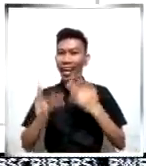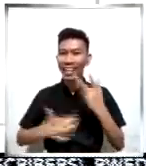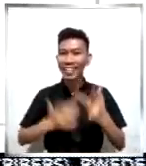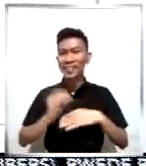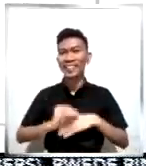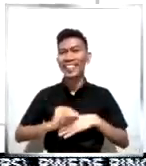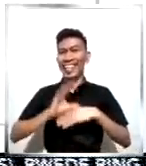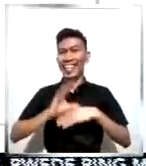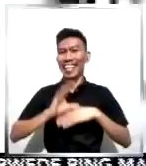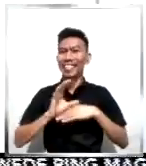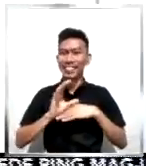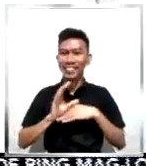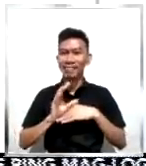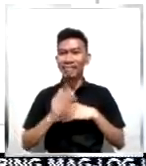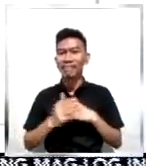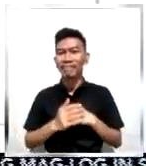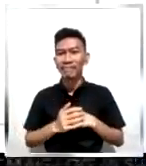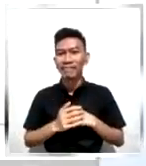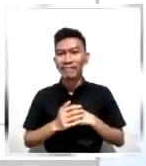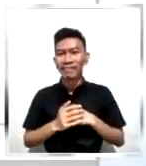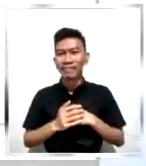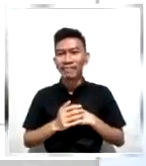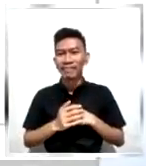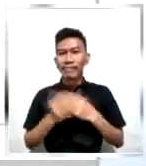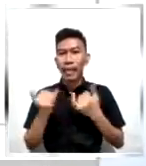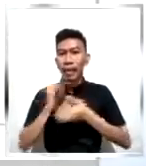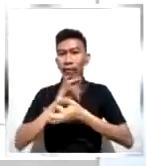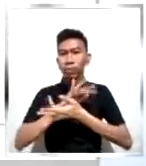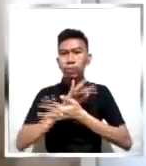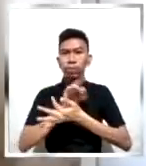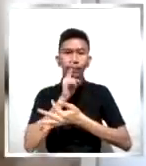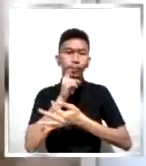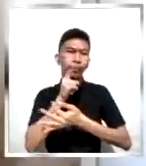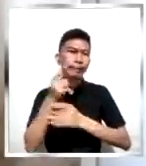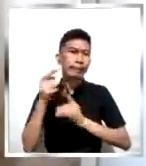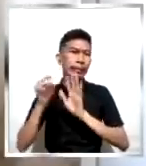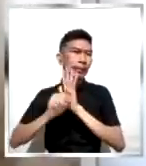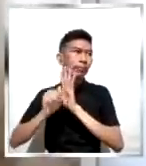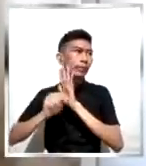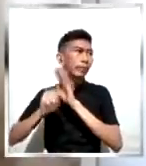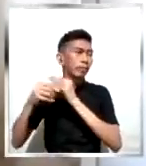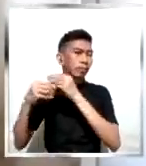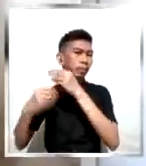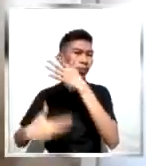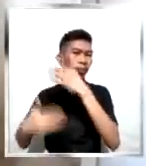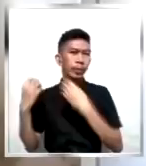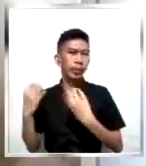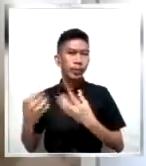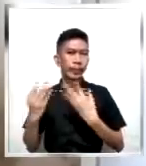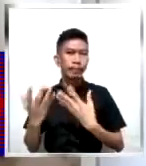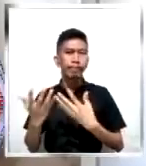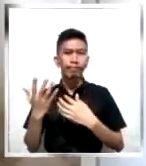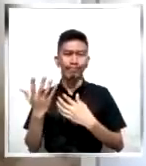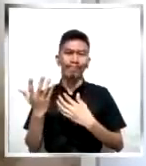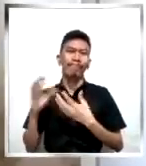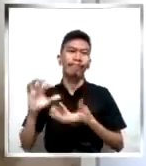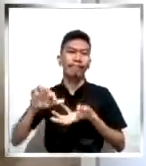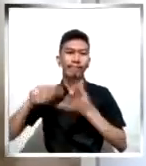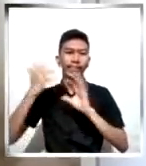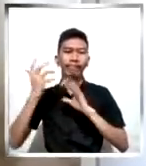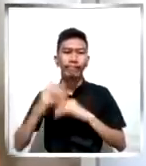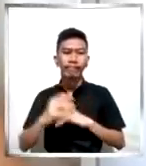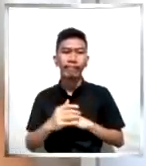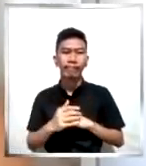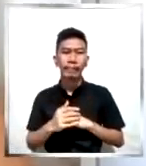nito. This pandemic kasi caused so much negativity and chaos that we